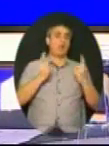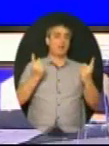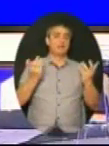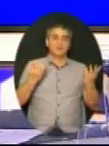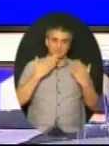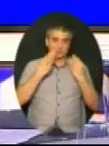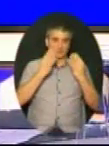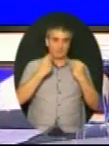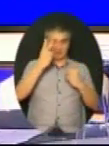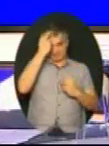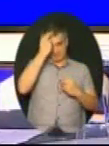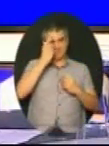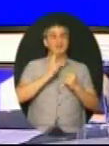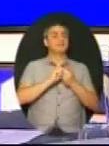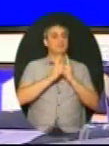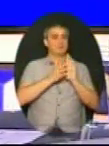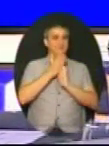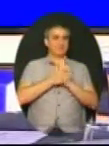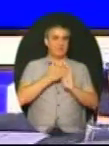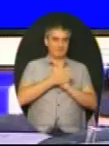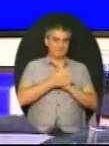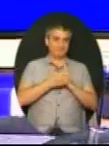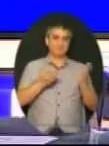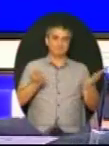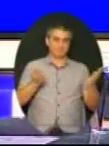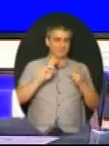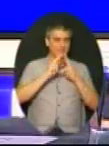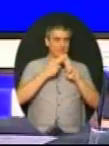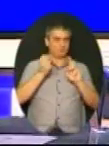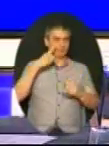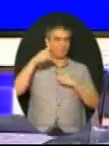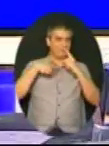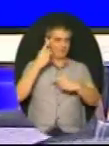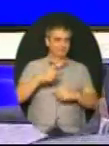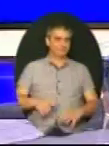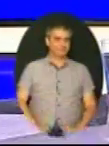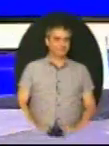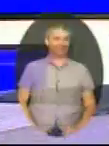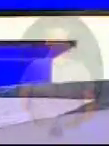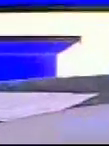ותודה לטל בוסידן, המתרגם משפת הסימנים, ולהתראות בשבוע הבא.